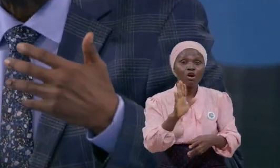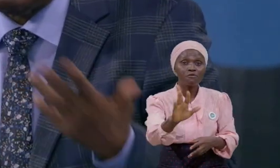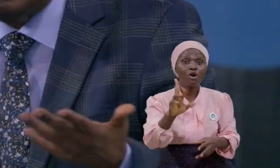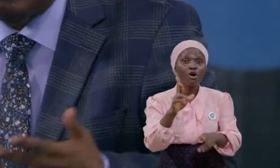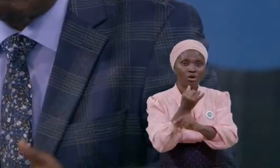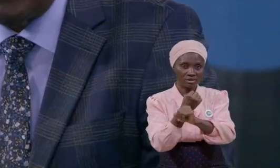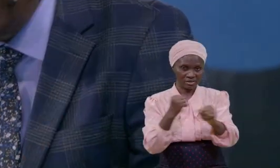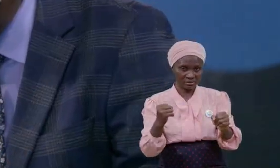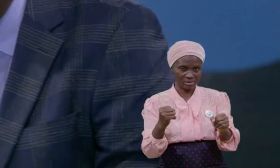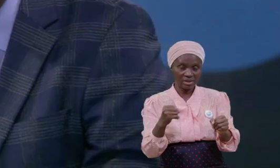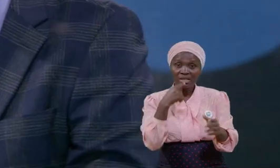aussi t'attendent.